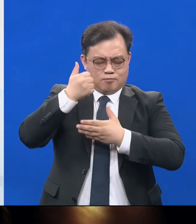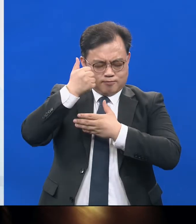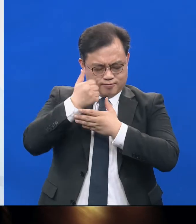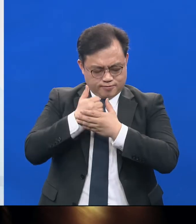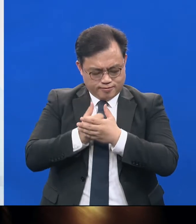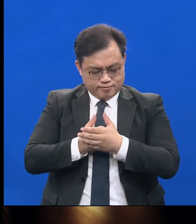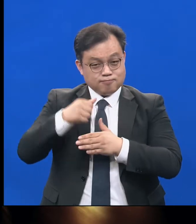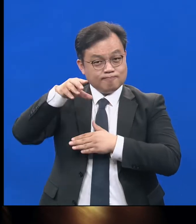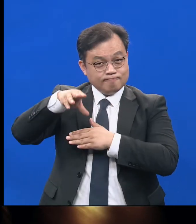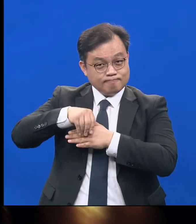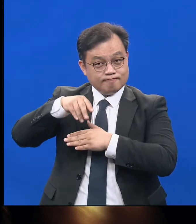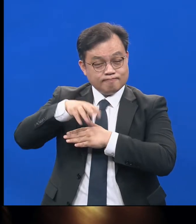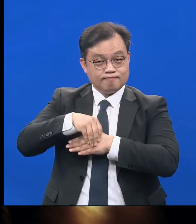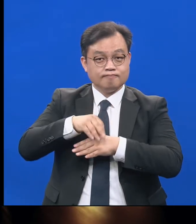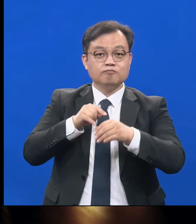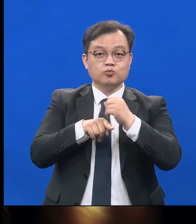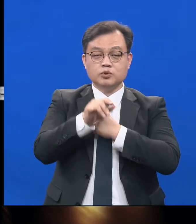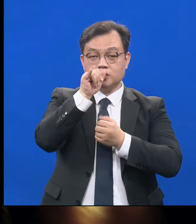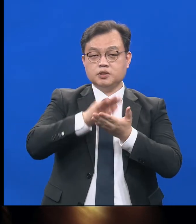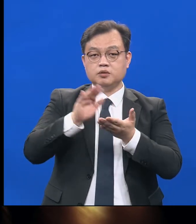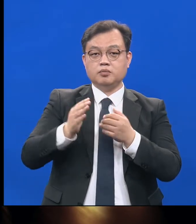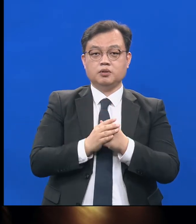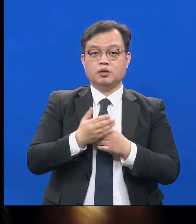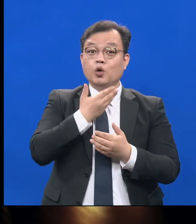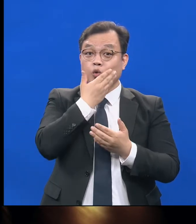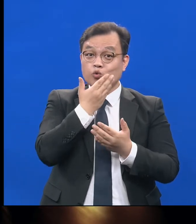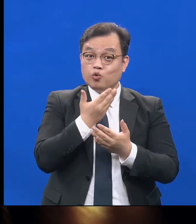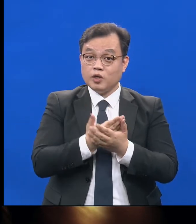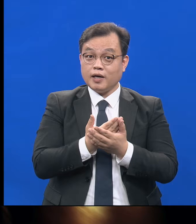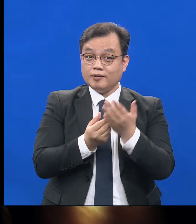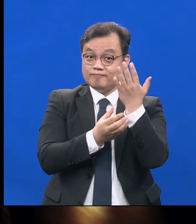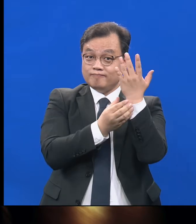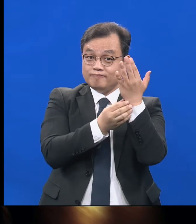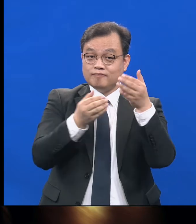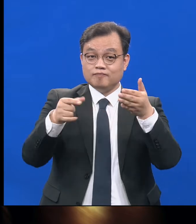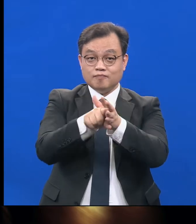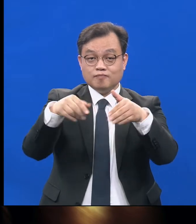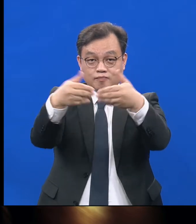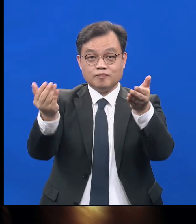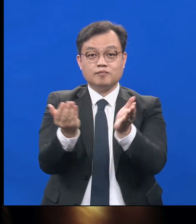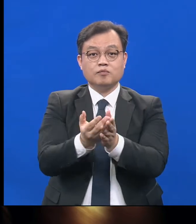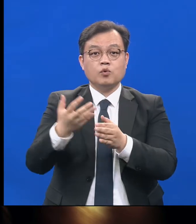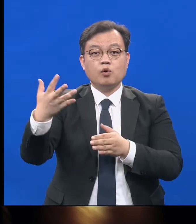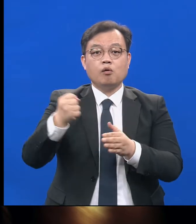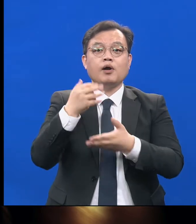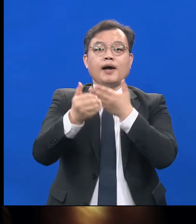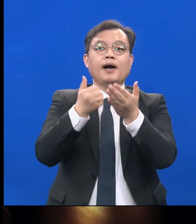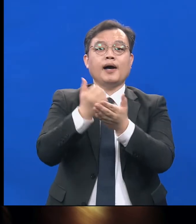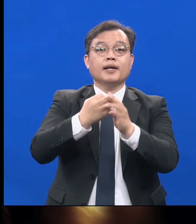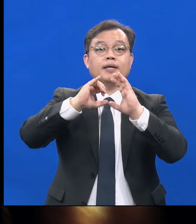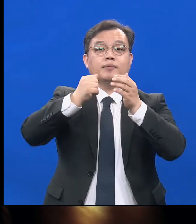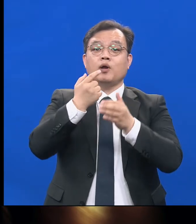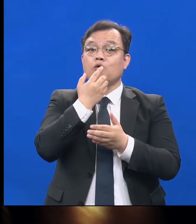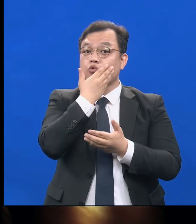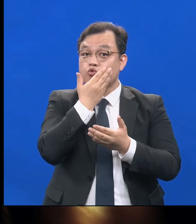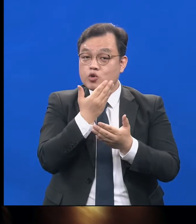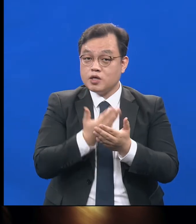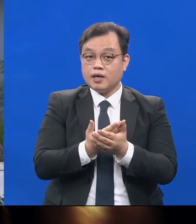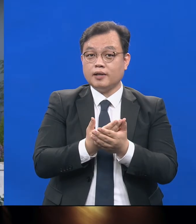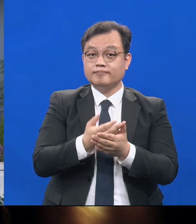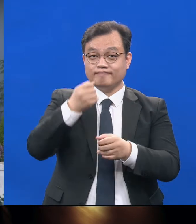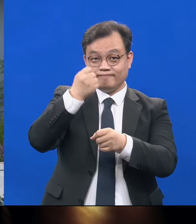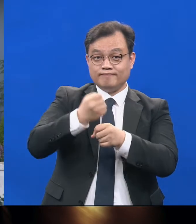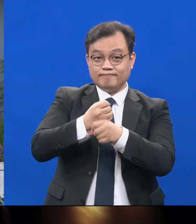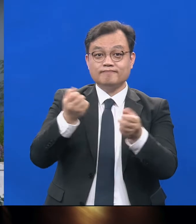의미가 되는 것이에요. 귀한 순금등대파로서 작품의 한 부분을 이룰 수 있도록 역할을 하리라고 믿는